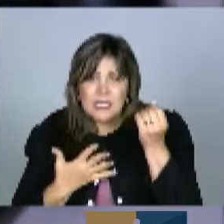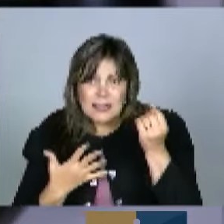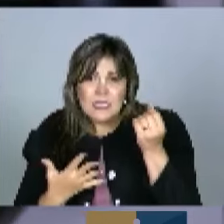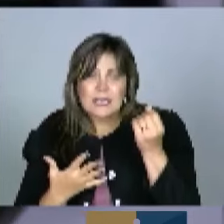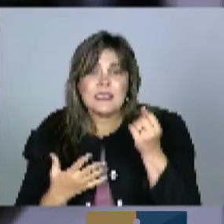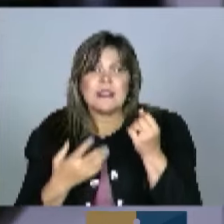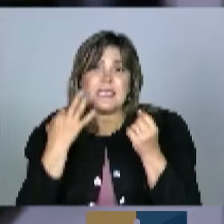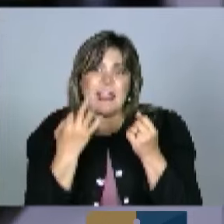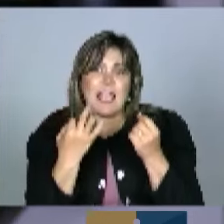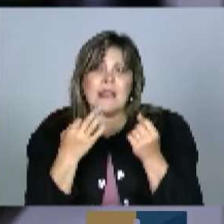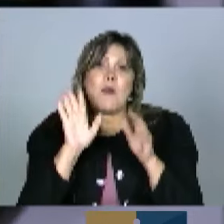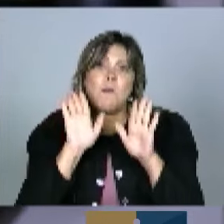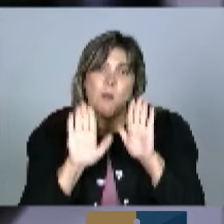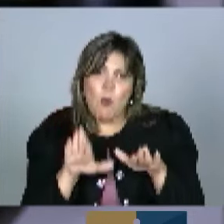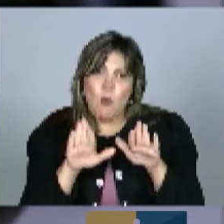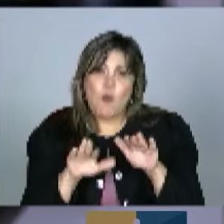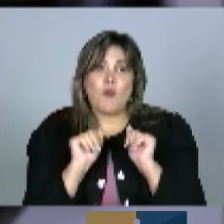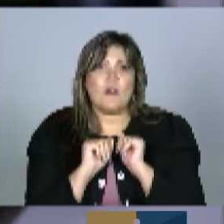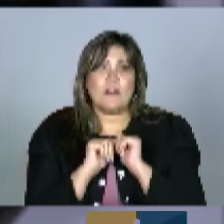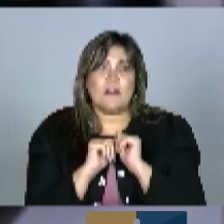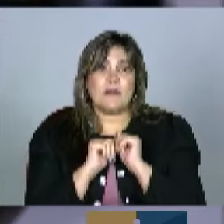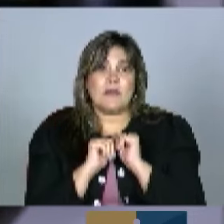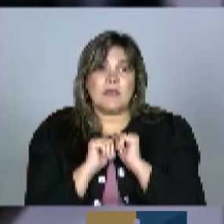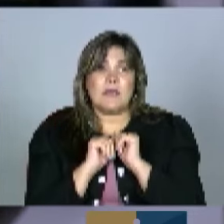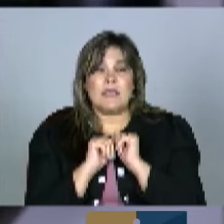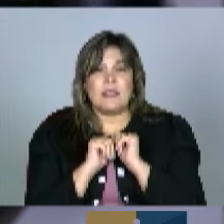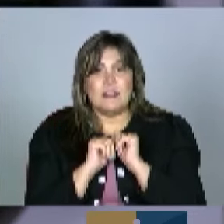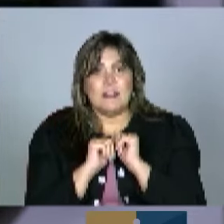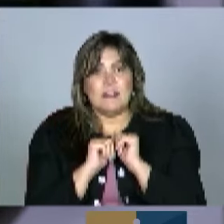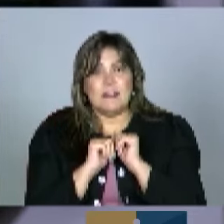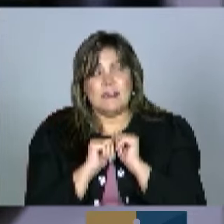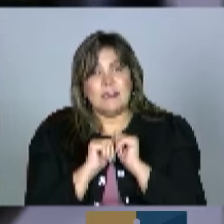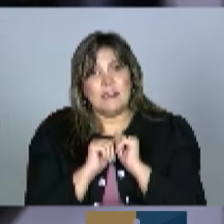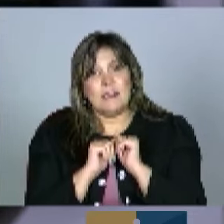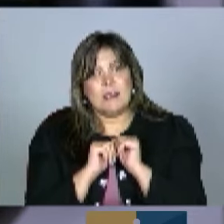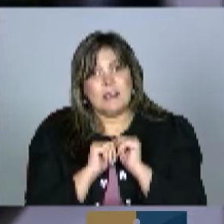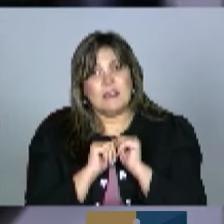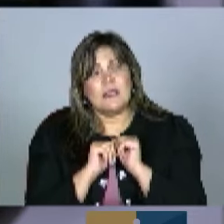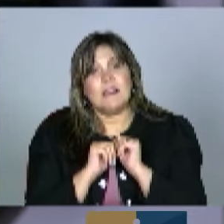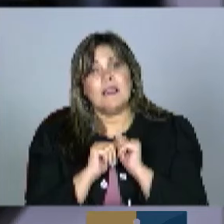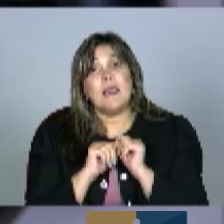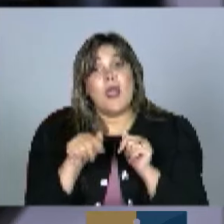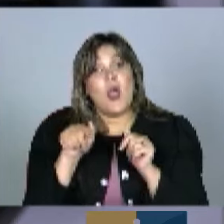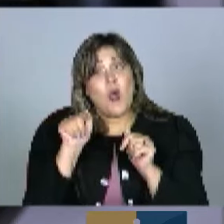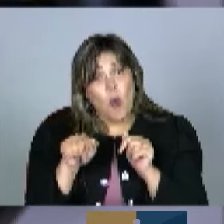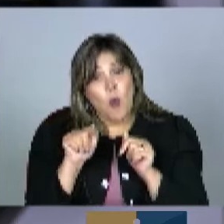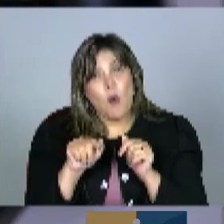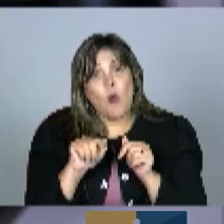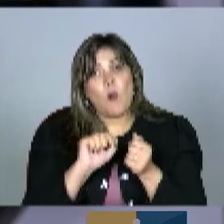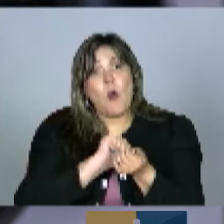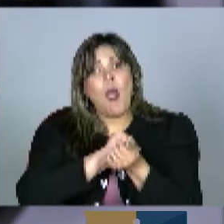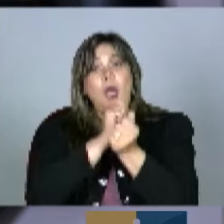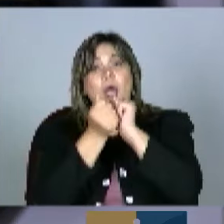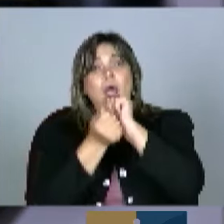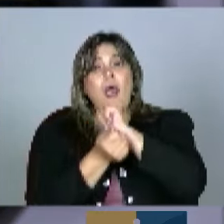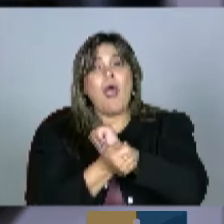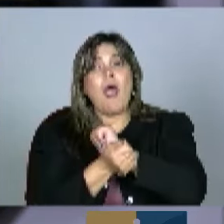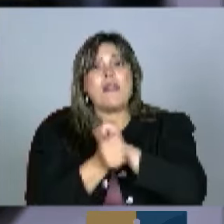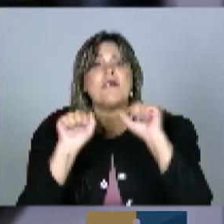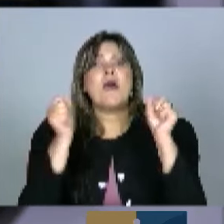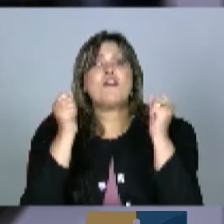والحفيد هو الموجود بتسالي حضرتك ايه الموقف بالنسبه للحفيد ولا ايه ايه الموقف وبعدين هو راح غير عداد الكهرباء من